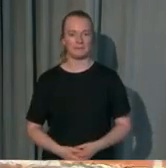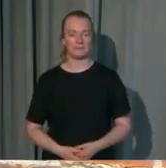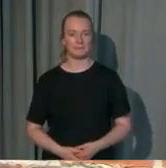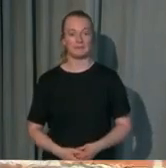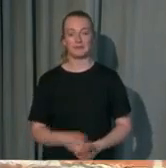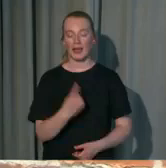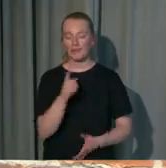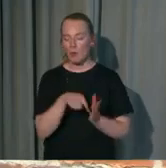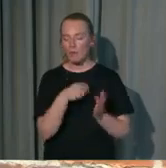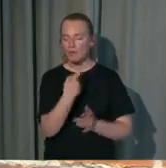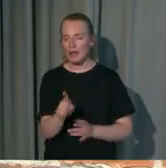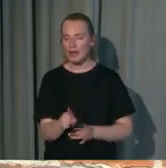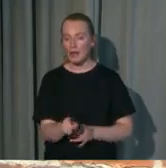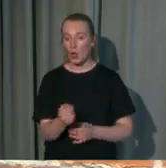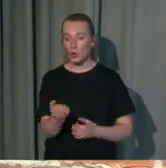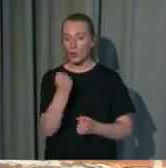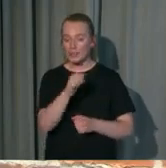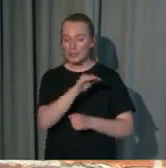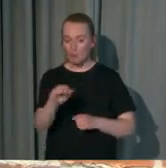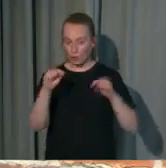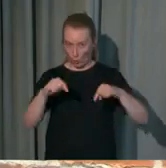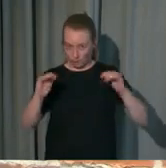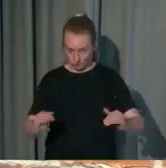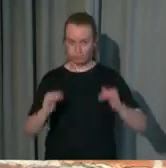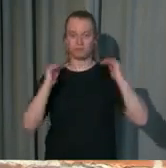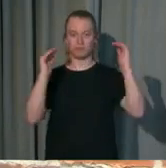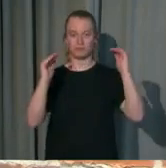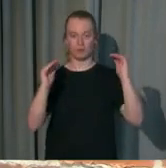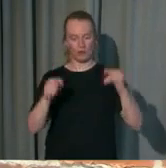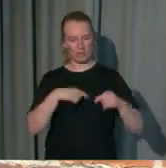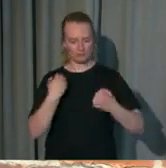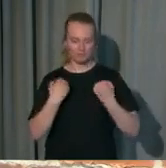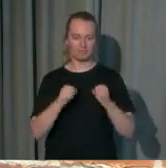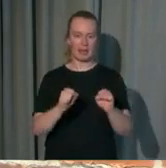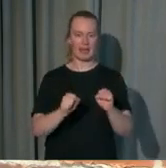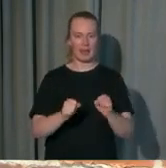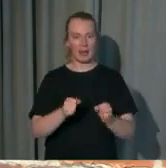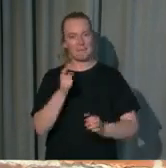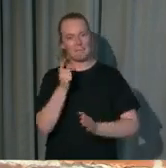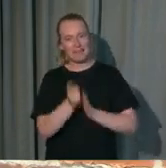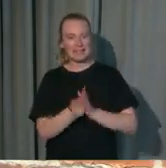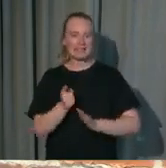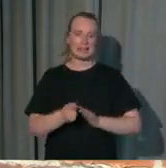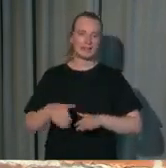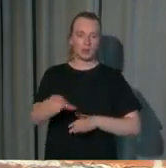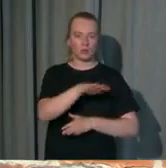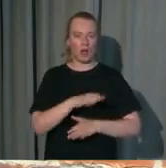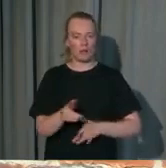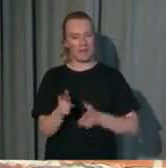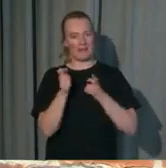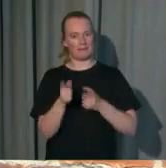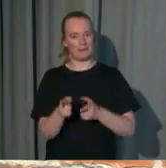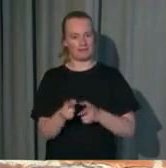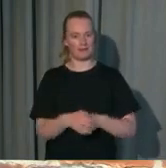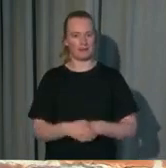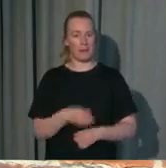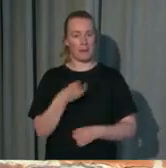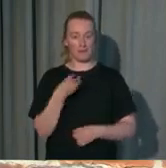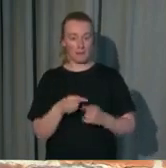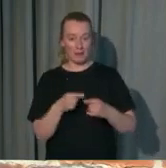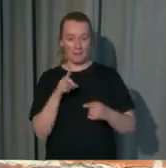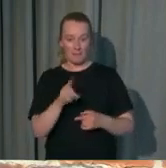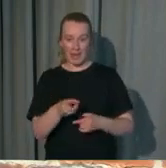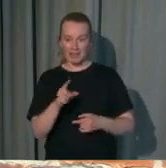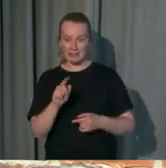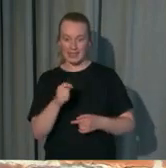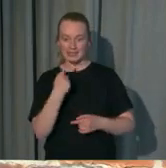til. Altså, trusselnivået er høynet, og det er innført midlertidig nasjonal bevepning. Likevel så sier PST også at det ikke har opplysninger som tyder på